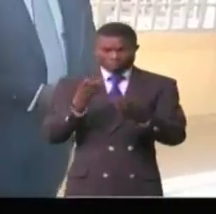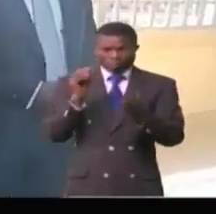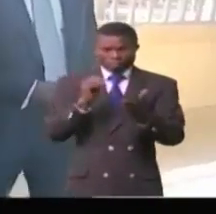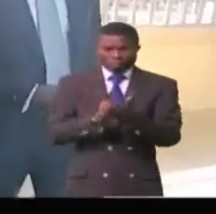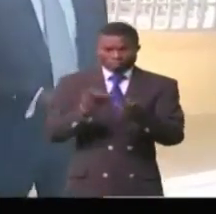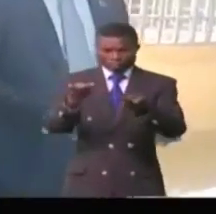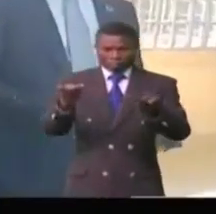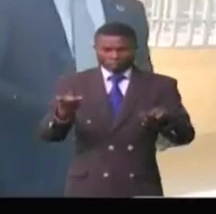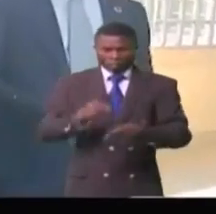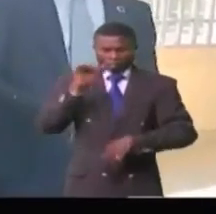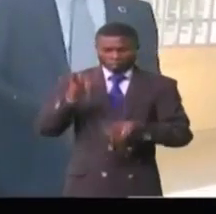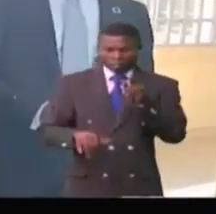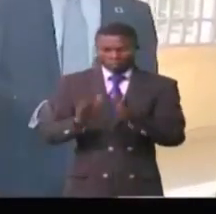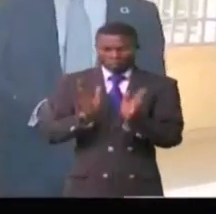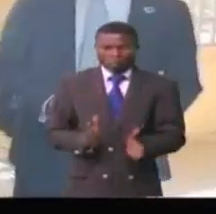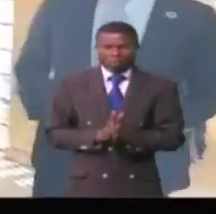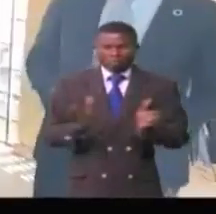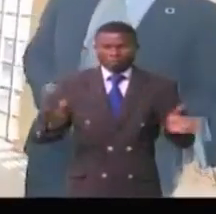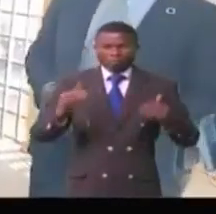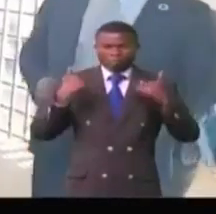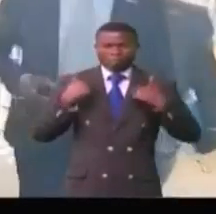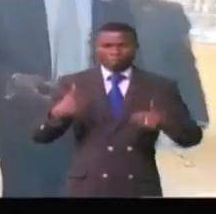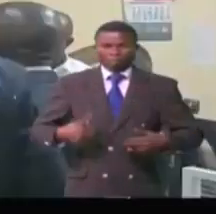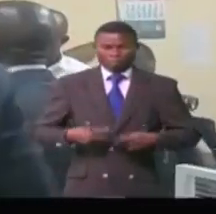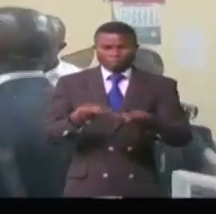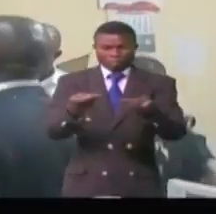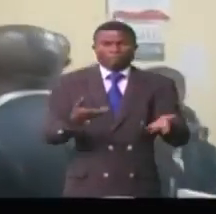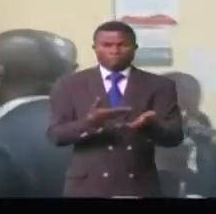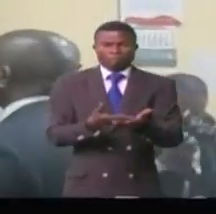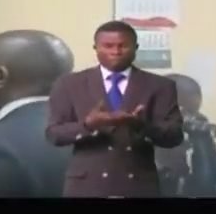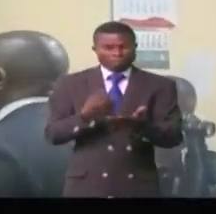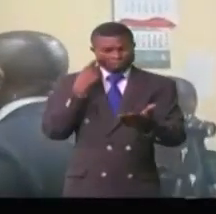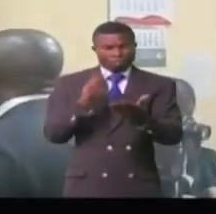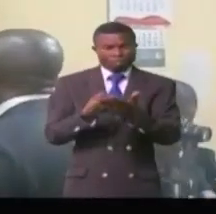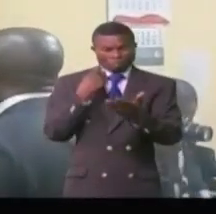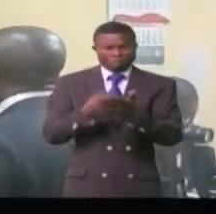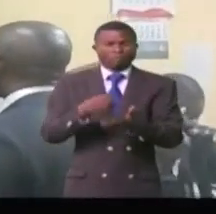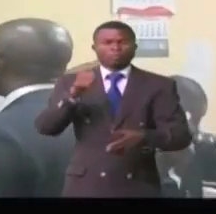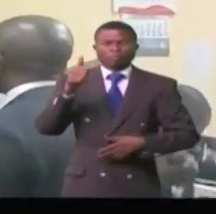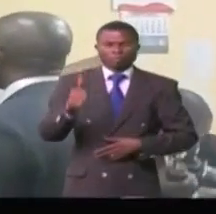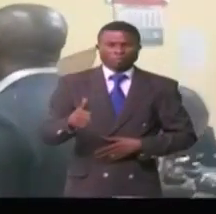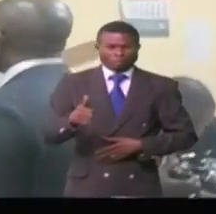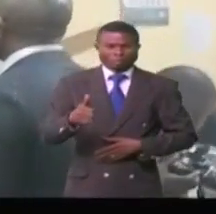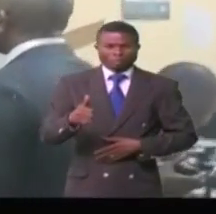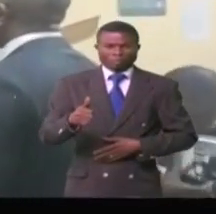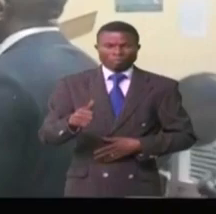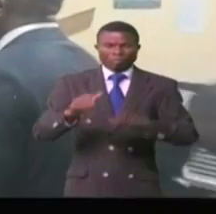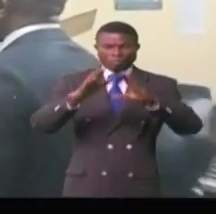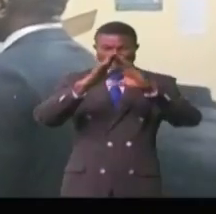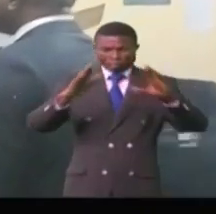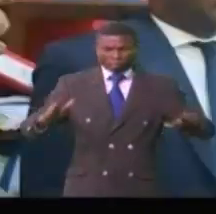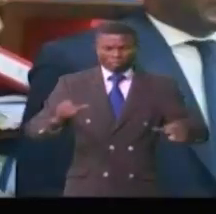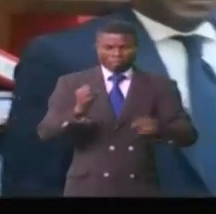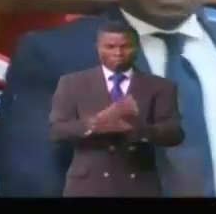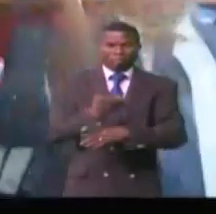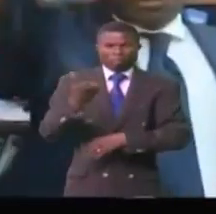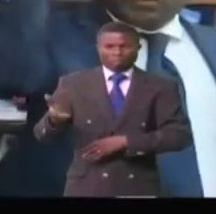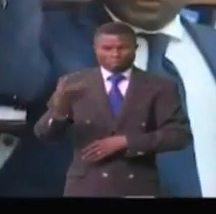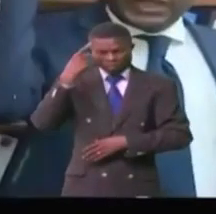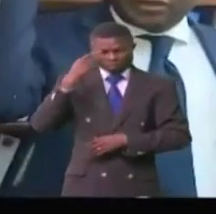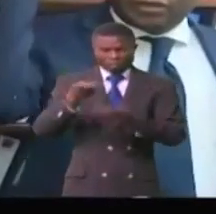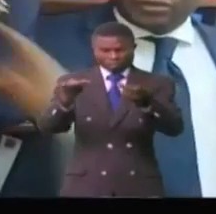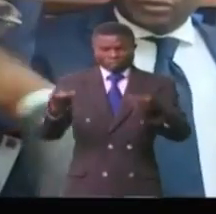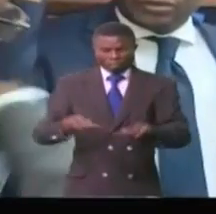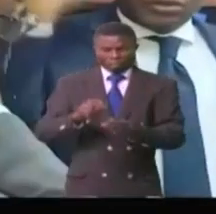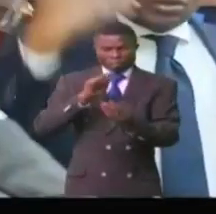descente au secrétariat général de la Santé. Sur place, le constat est positif. Les locaux sont disponibles pour les postes